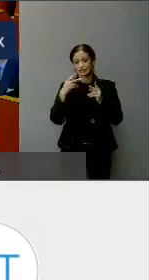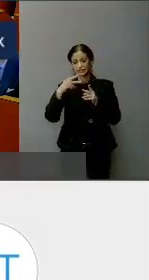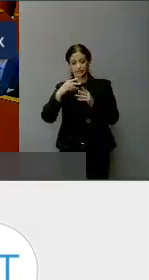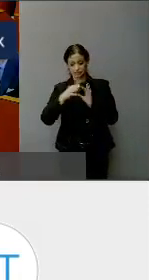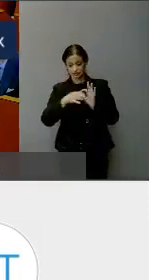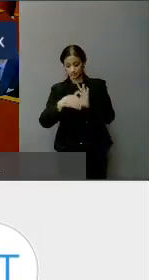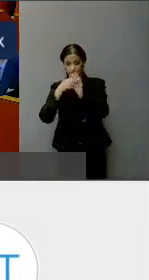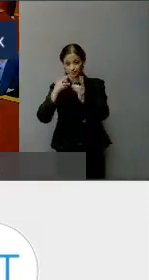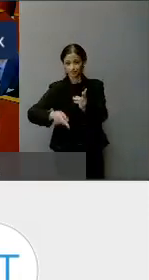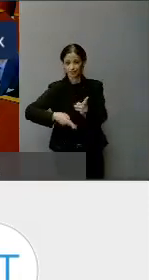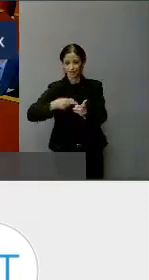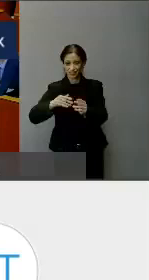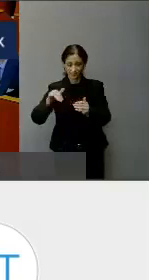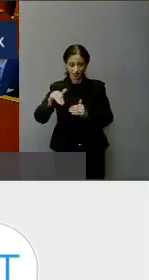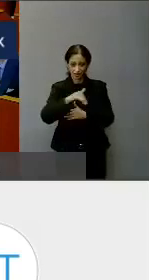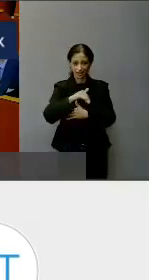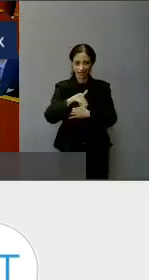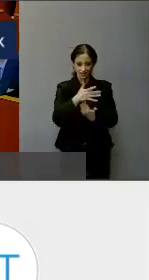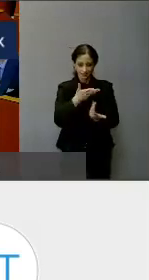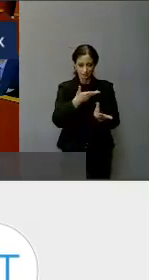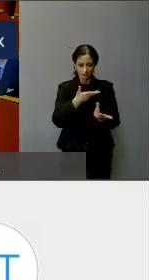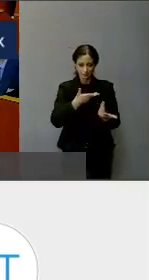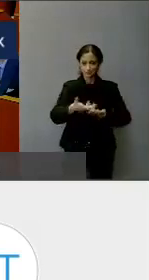e con tutto quello che consente